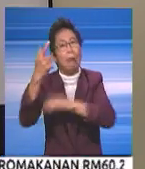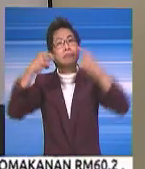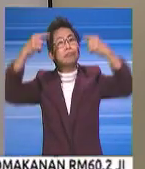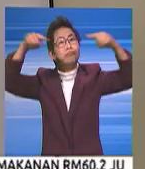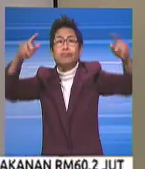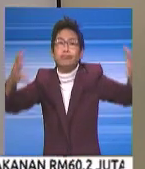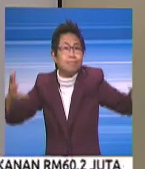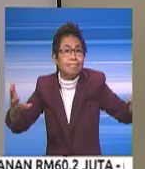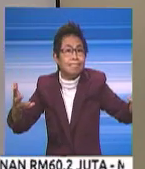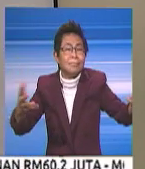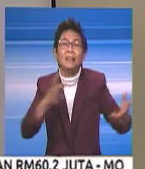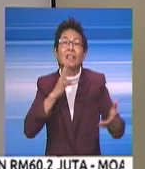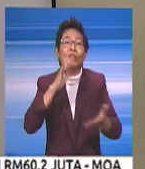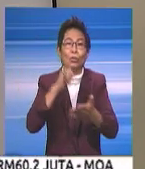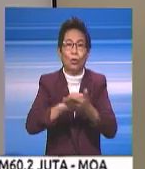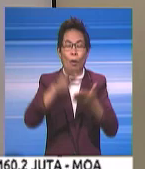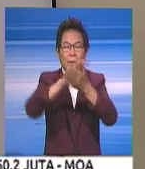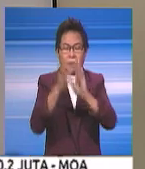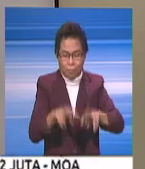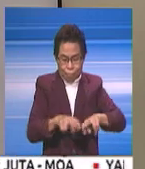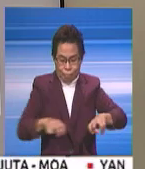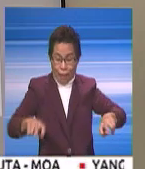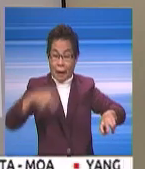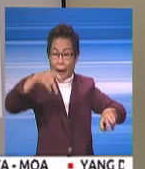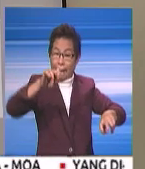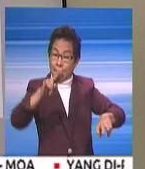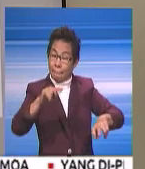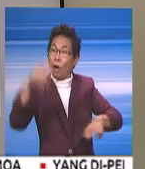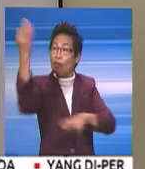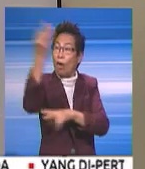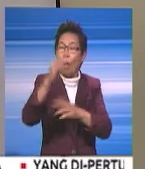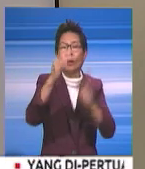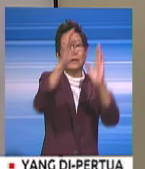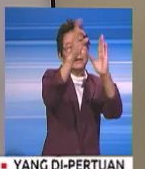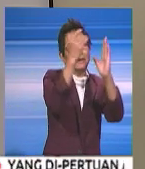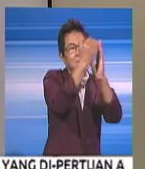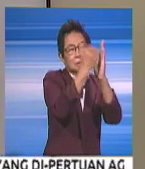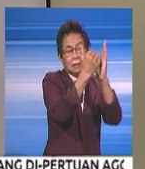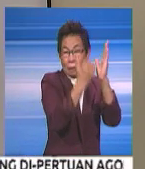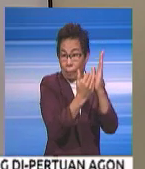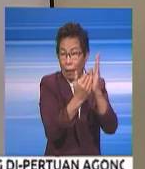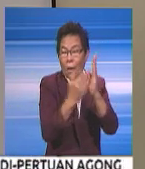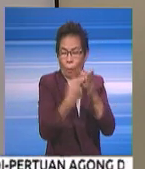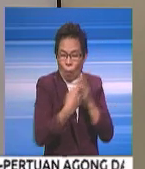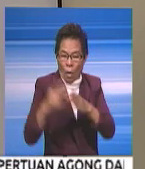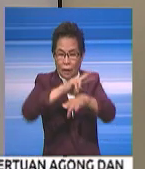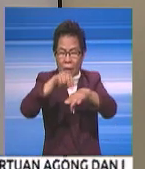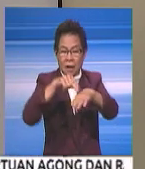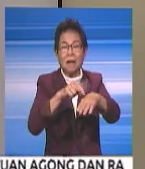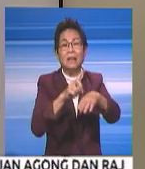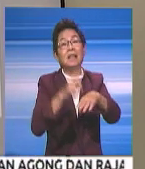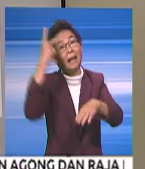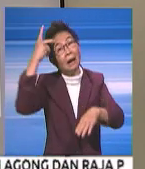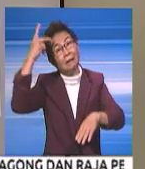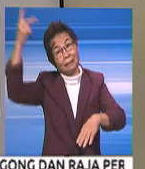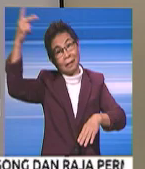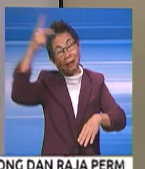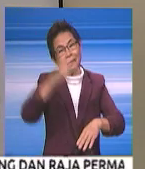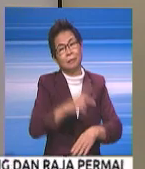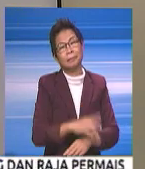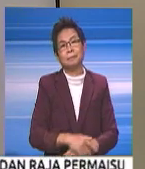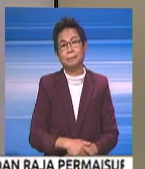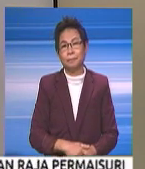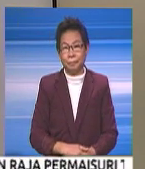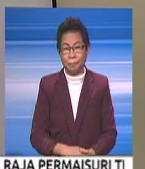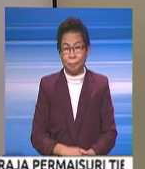Beliau berkata demikian selepas menjadi panel forum bertajuk Formula Perpaduan Nasional di Kubang Krian, Kelantan.